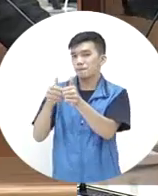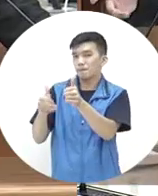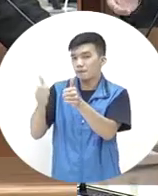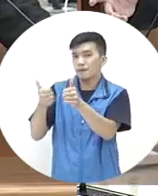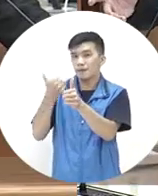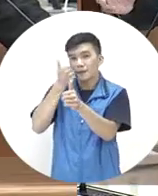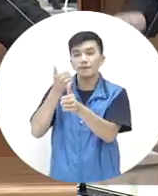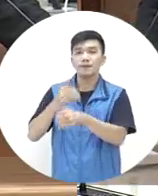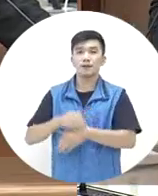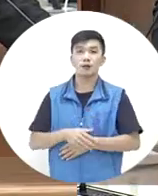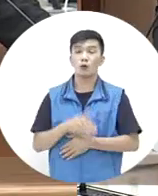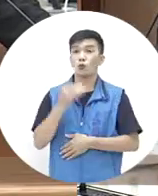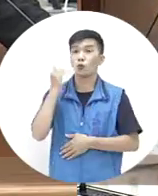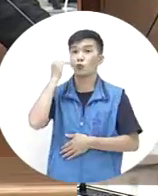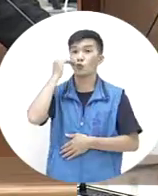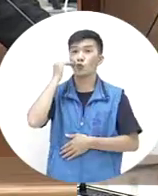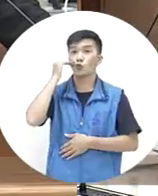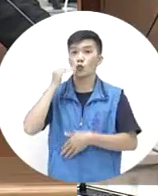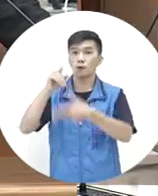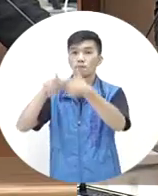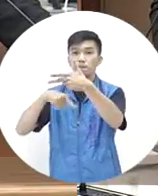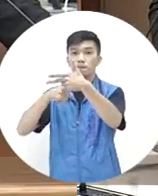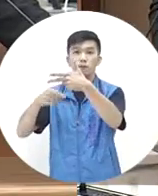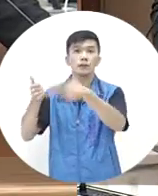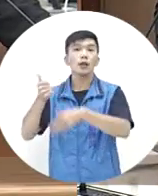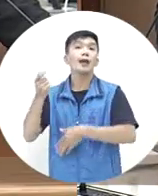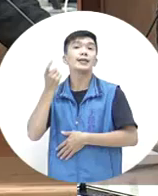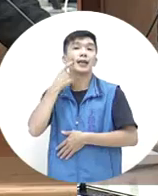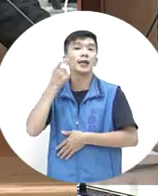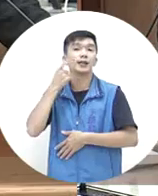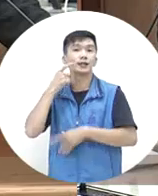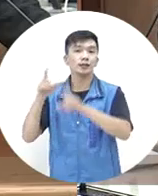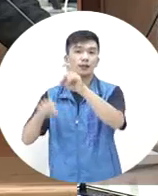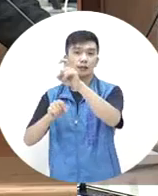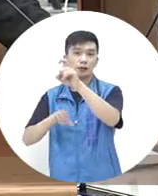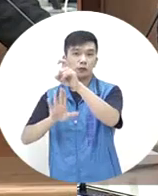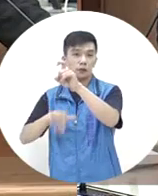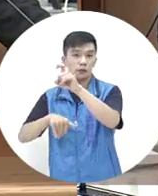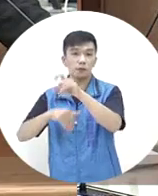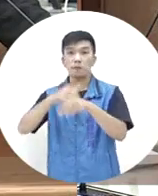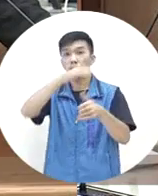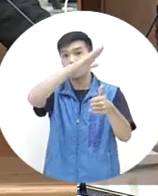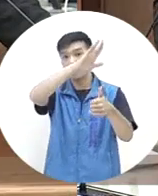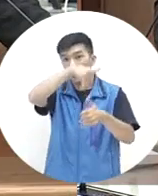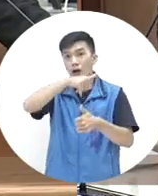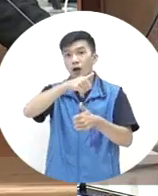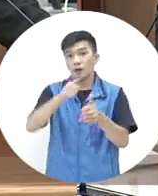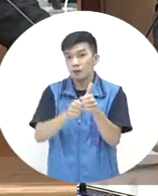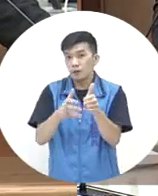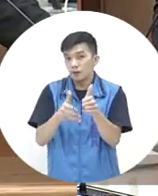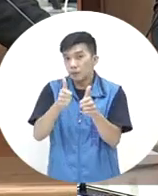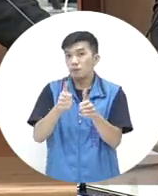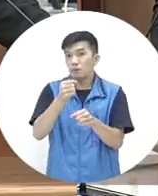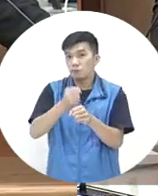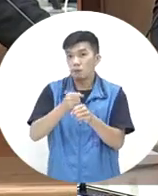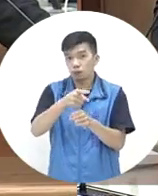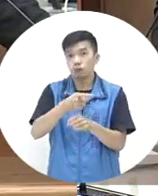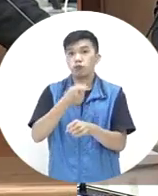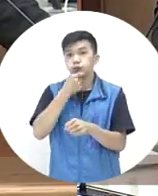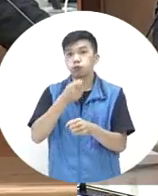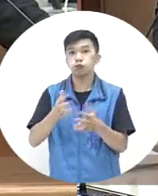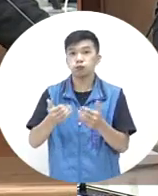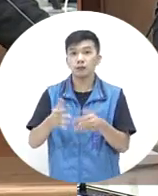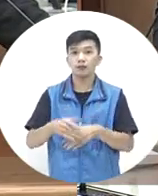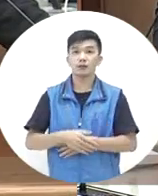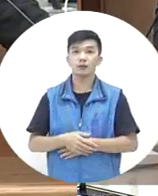立伦主席他在月底邀请你当副主席，你会不会接受？ 谢谢大家，每个人